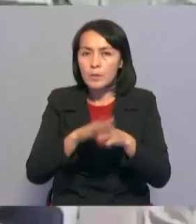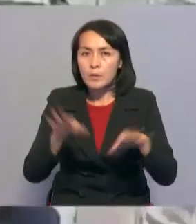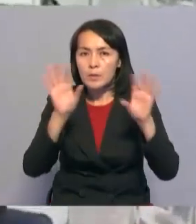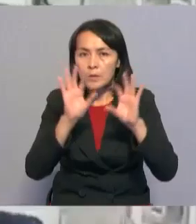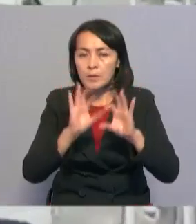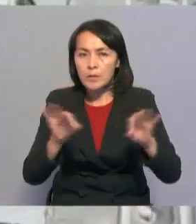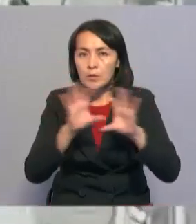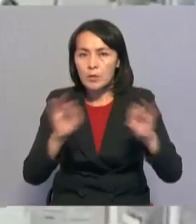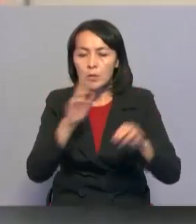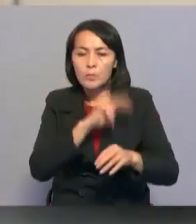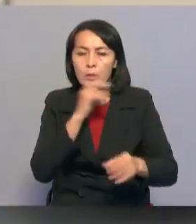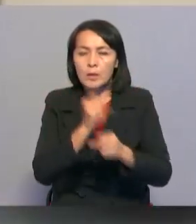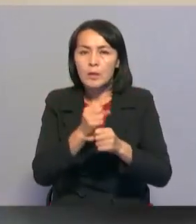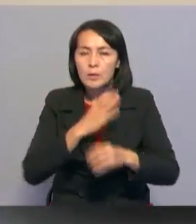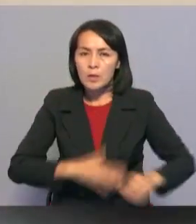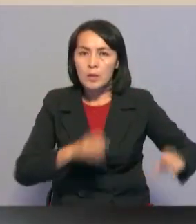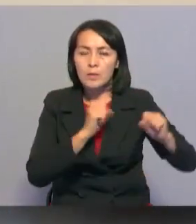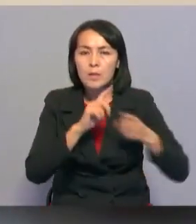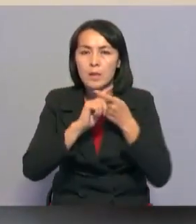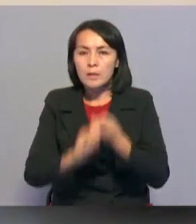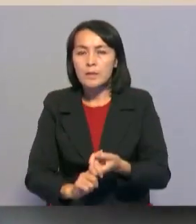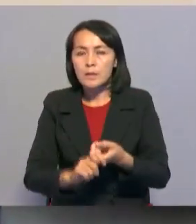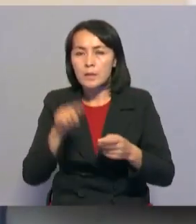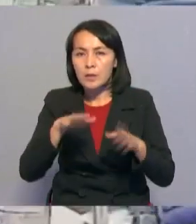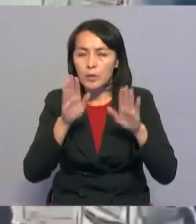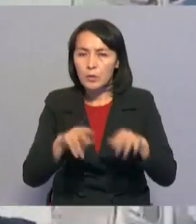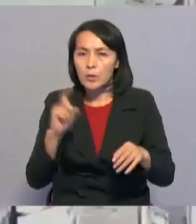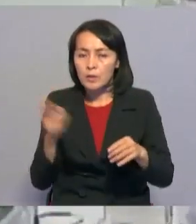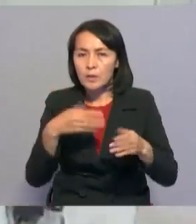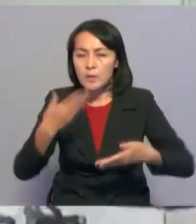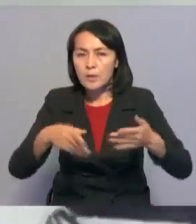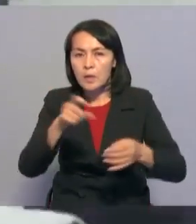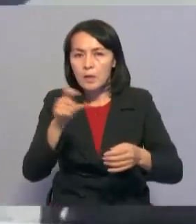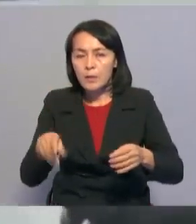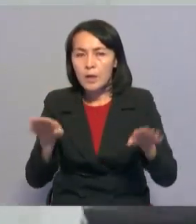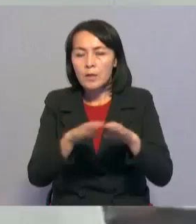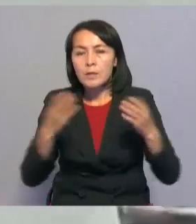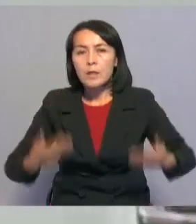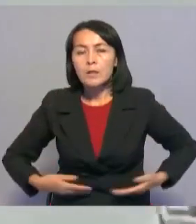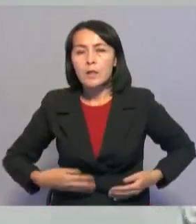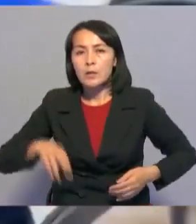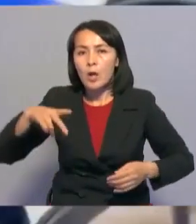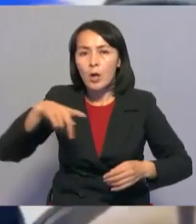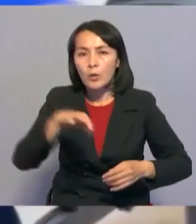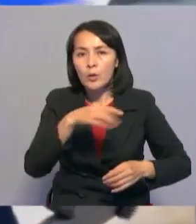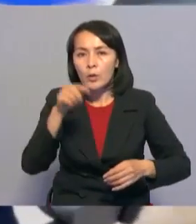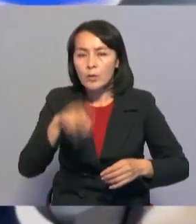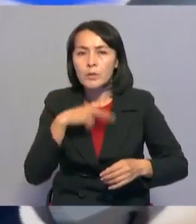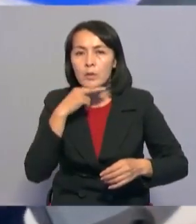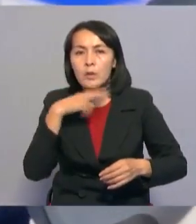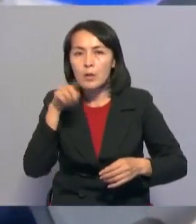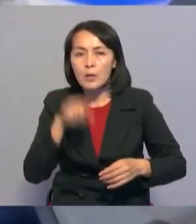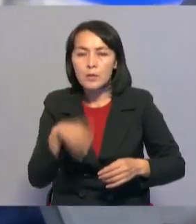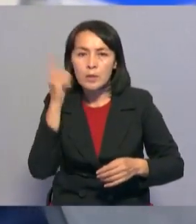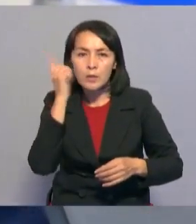систематические мероприятия. Безопасность на дороге тесно связана не только с водителями, но и с пешеходами. Несмотря на то, что жители пересекают дорогу, все их внимание